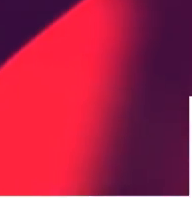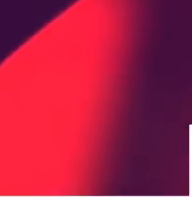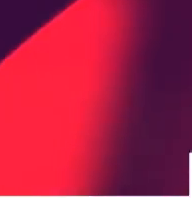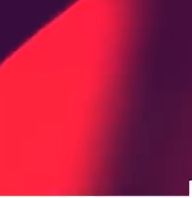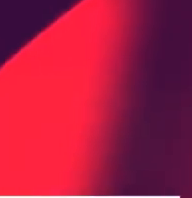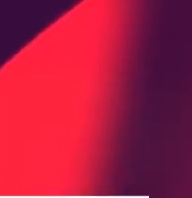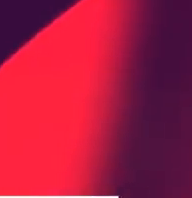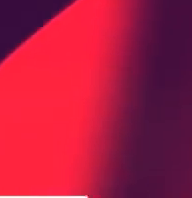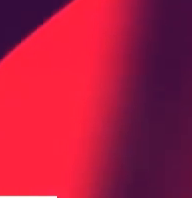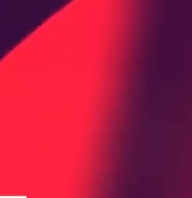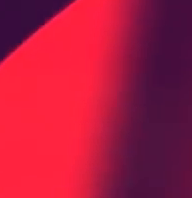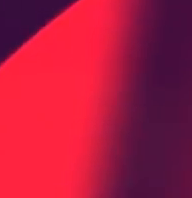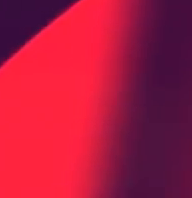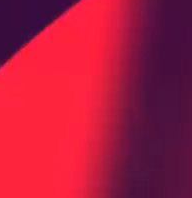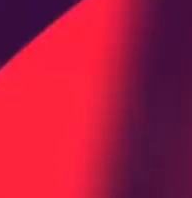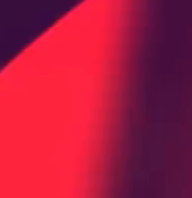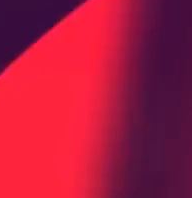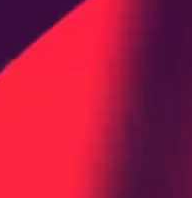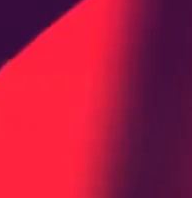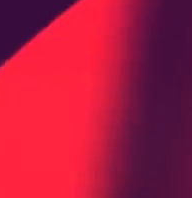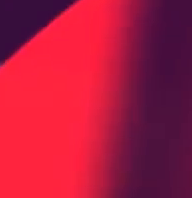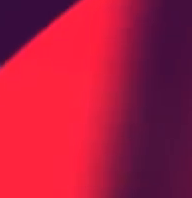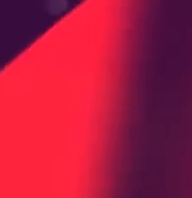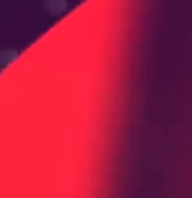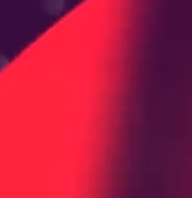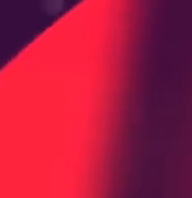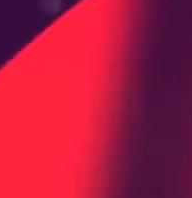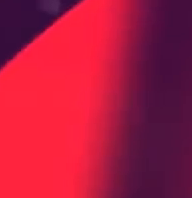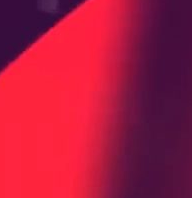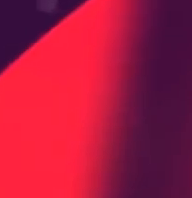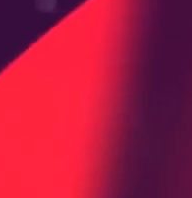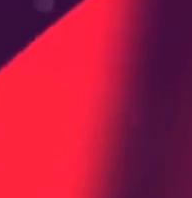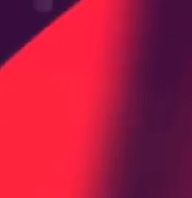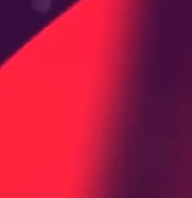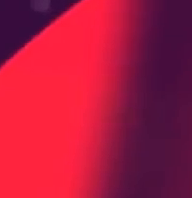අලුත් වීඩියෝ ගැන මුලින්ම දැනගන්න මෙම සීනුව ක්ලික් කරන්න.